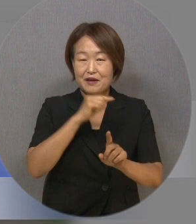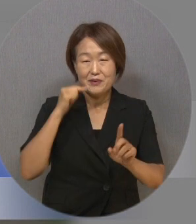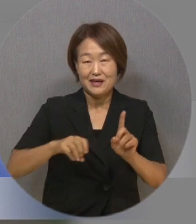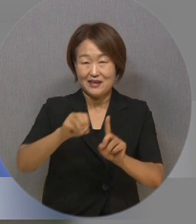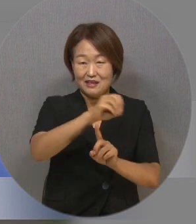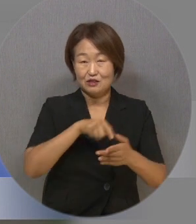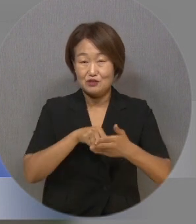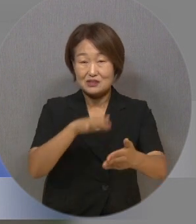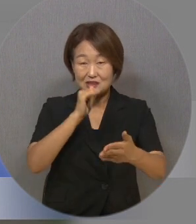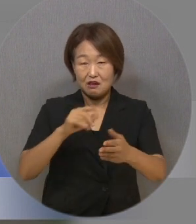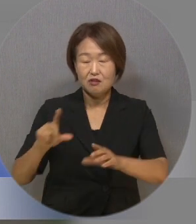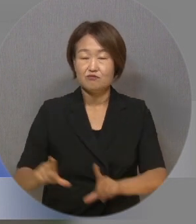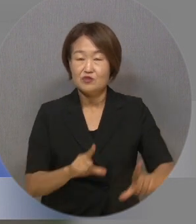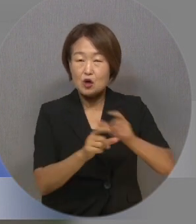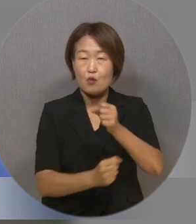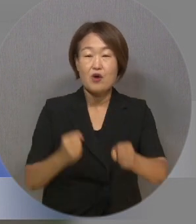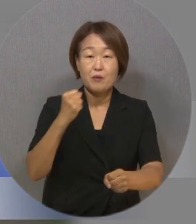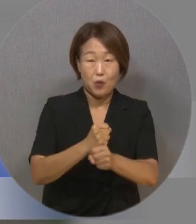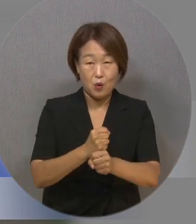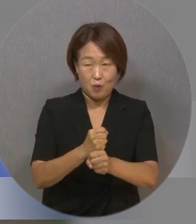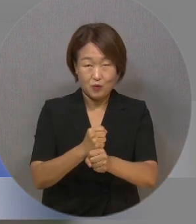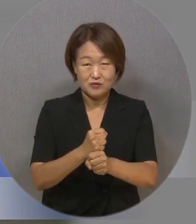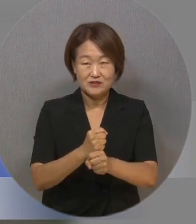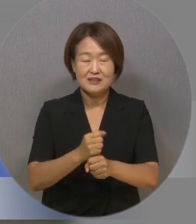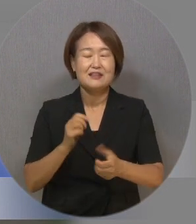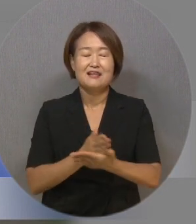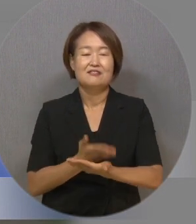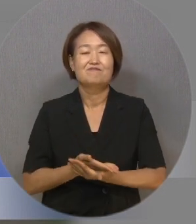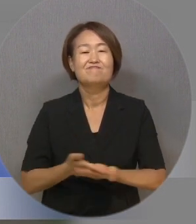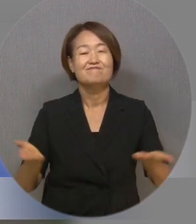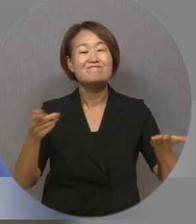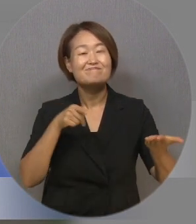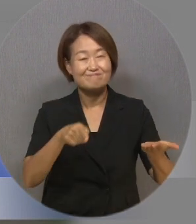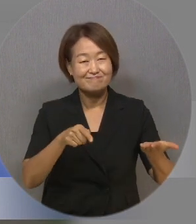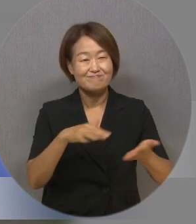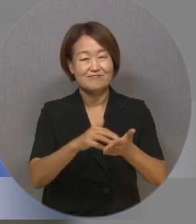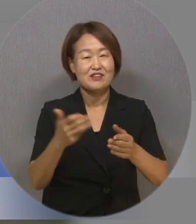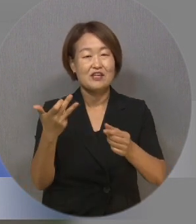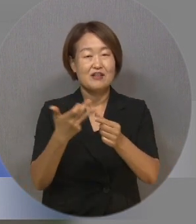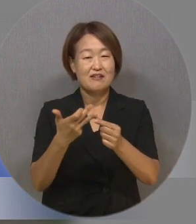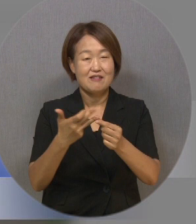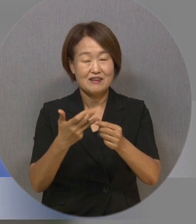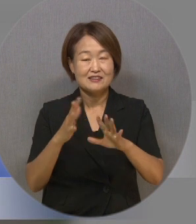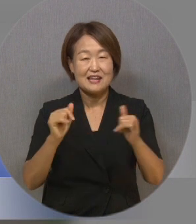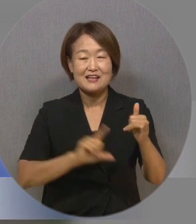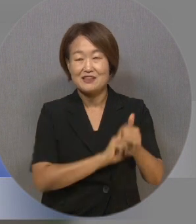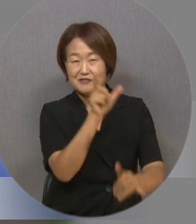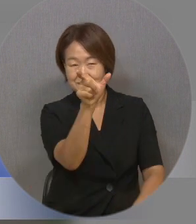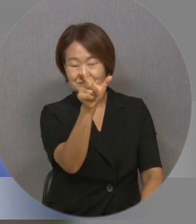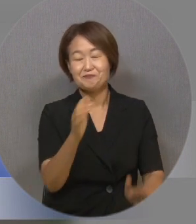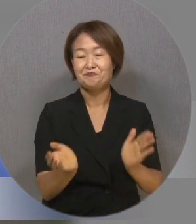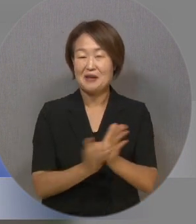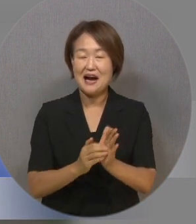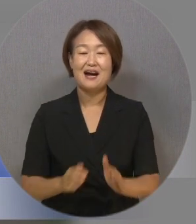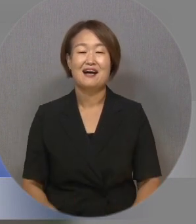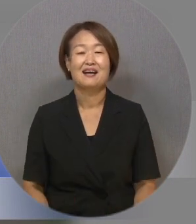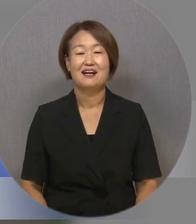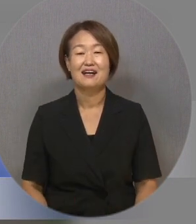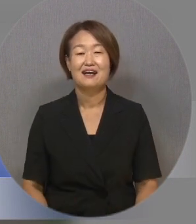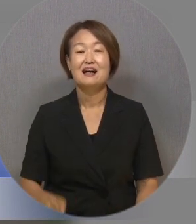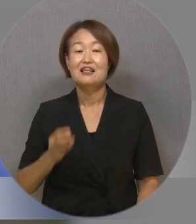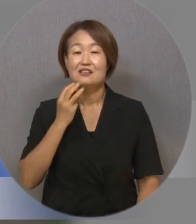일상 회복 착착 나눔 캠페인 18번째 기부자의 이름을 올리기도 했는데요 한편